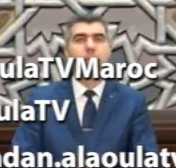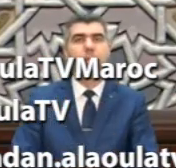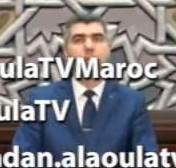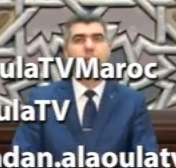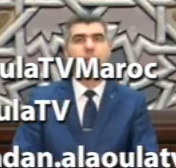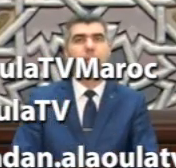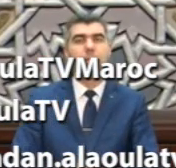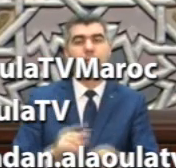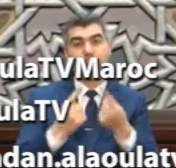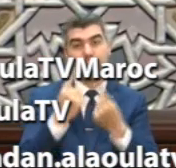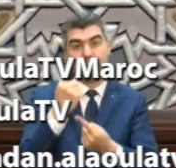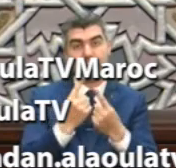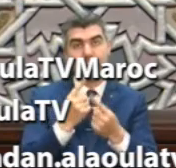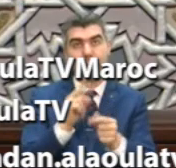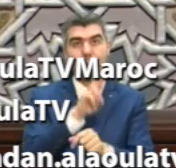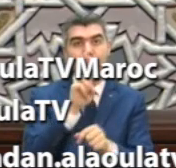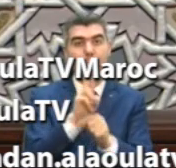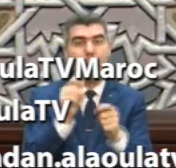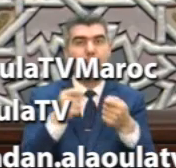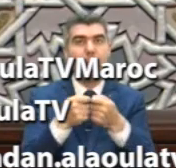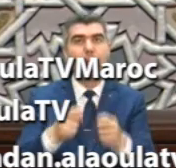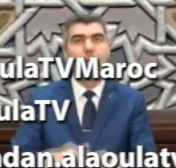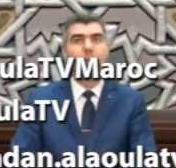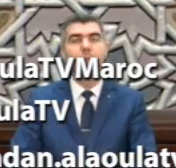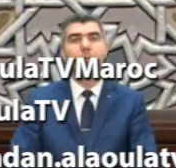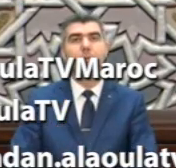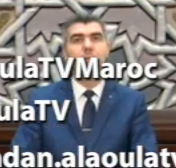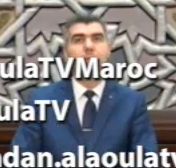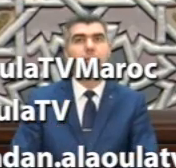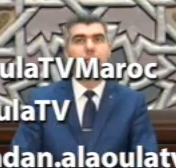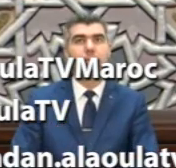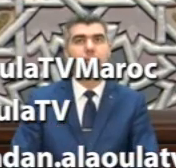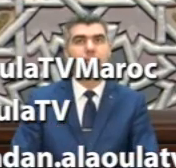هل من تعقيب إضافي حول الموضوع؟ تفضل سيد النائب.